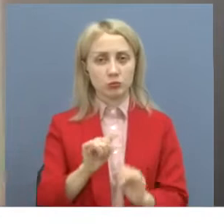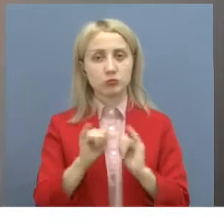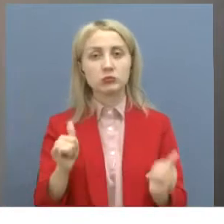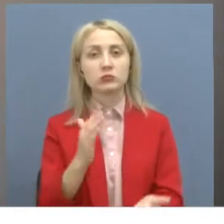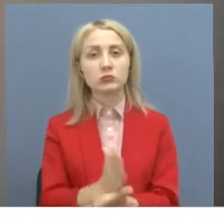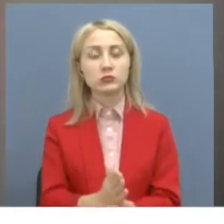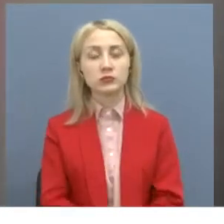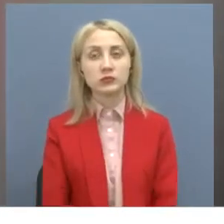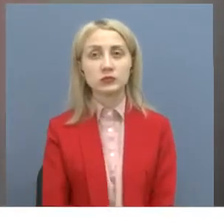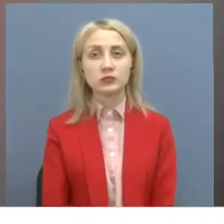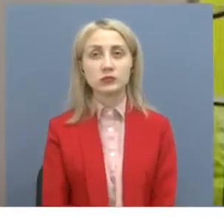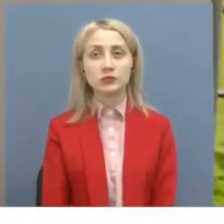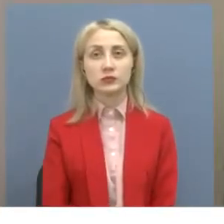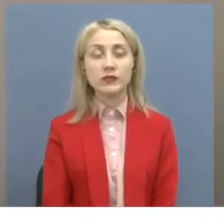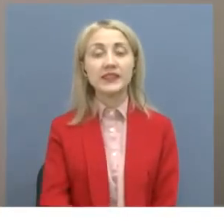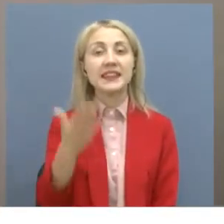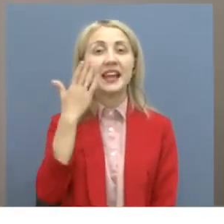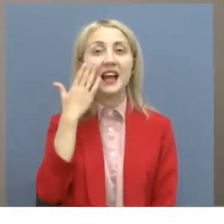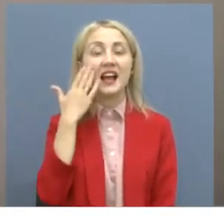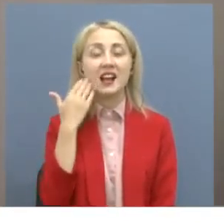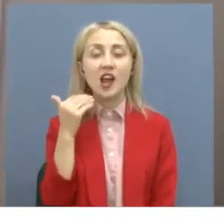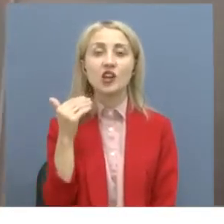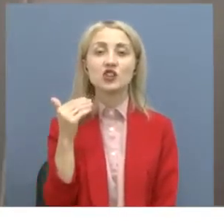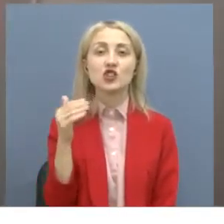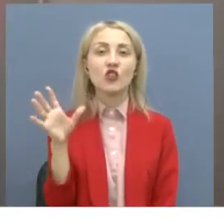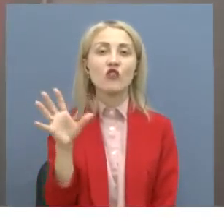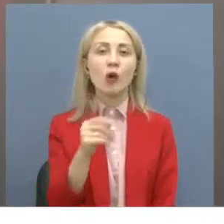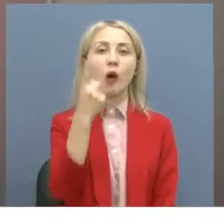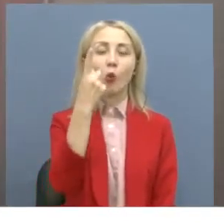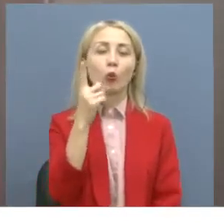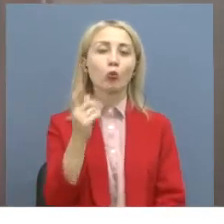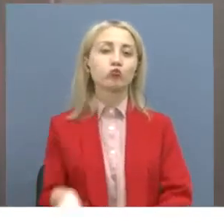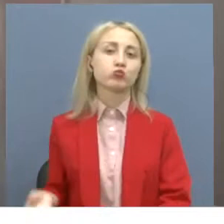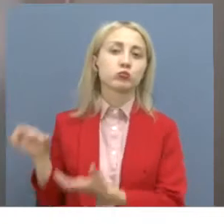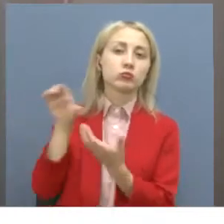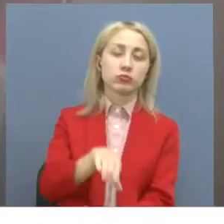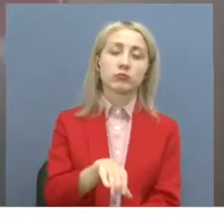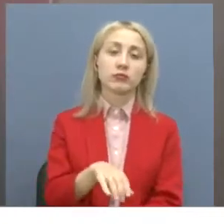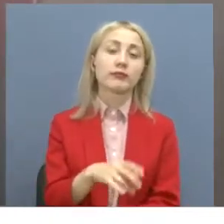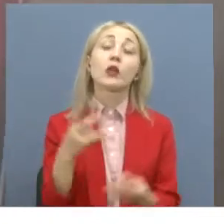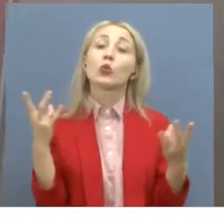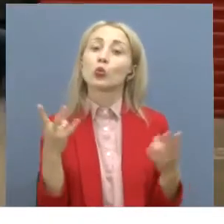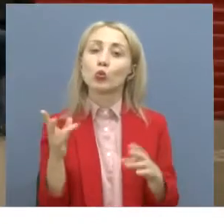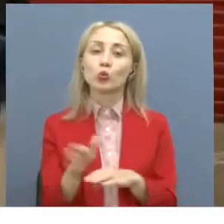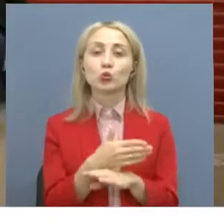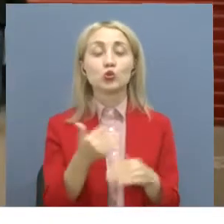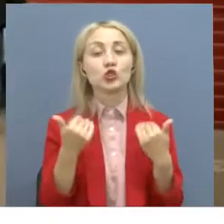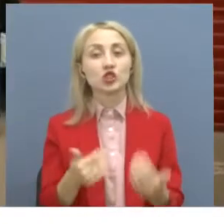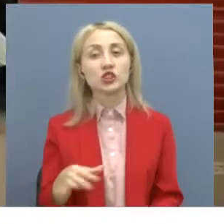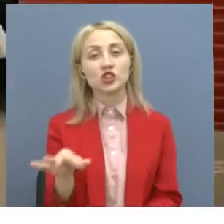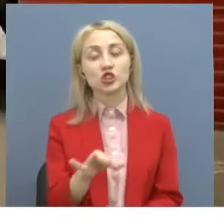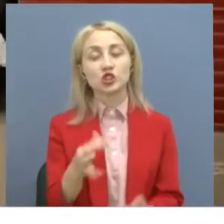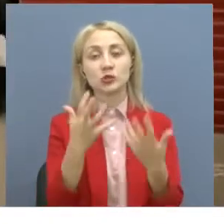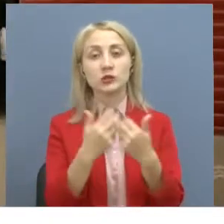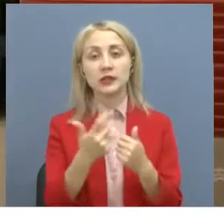елдеріндегідей қоқысты қажетке жарата алмағанымыздың сыры оны сұрыптауға немқұрайлылықтан. Қазіргі таңда облыс аумағында 30-ға тарта қоқыс полигоны бар,